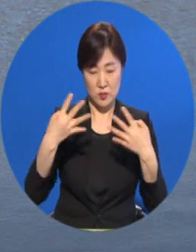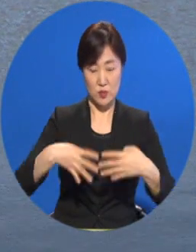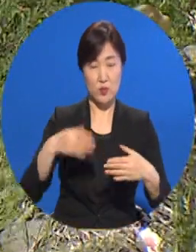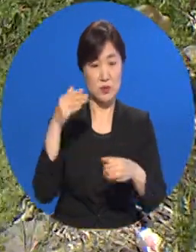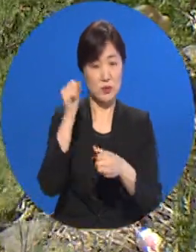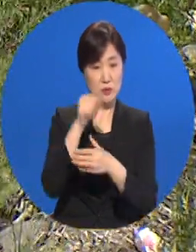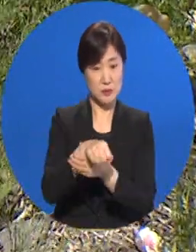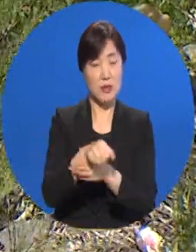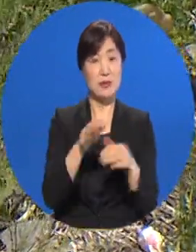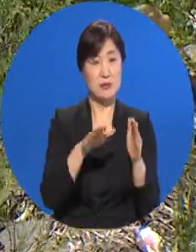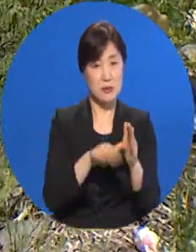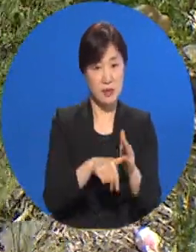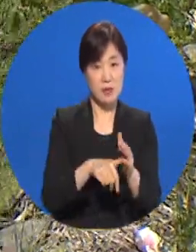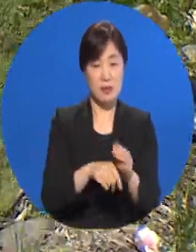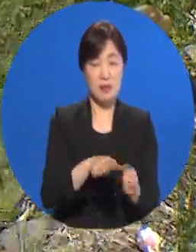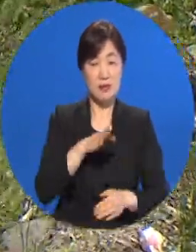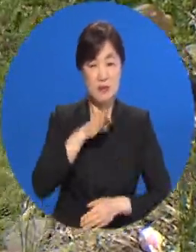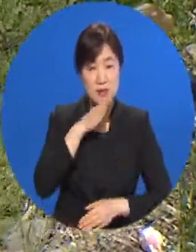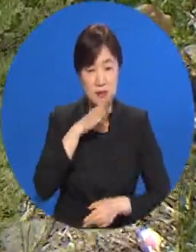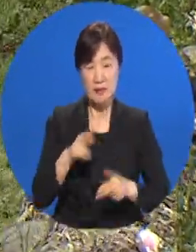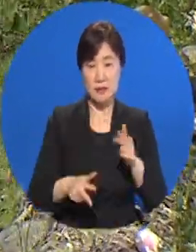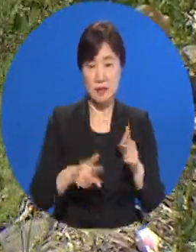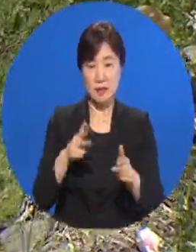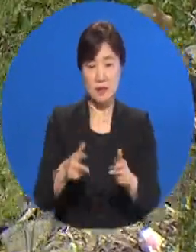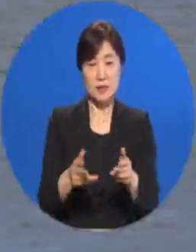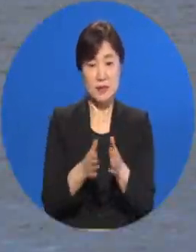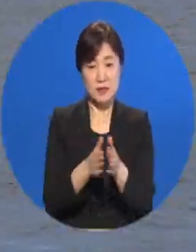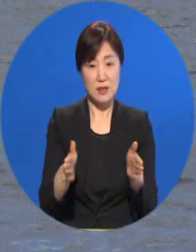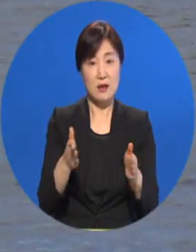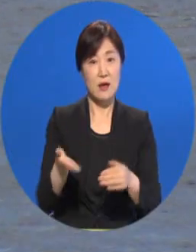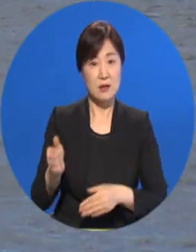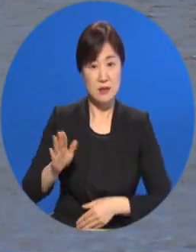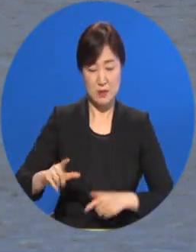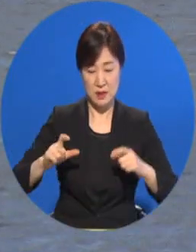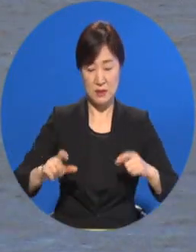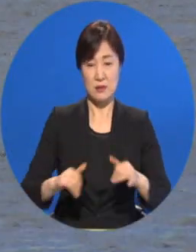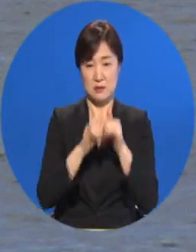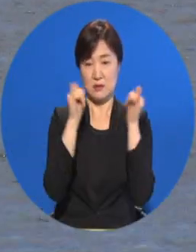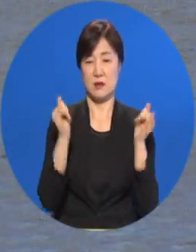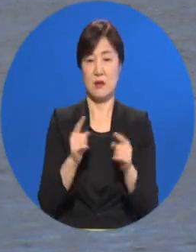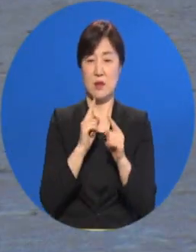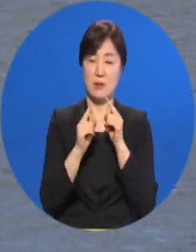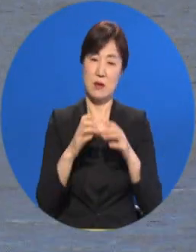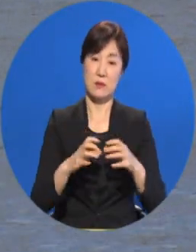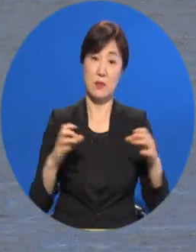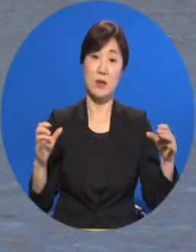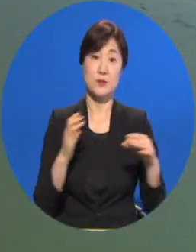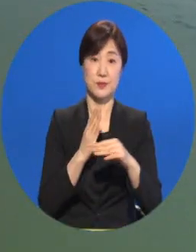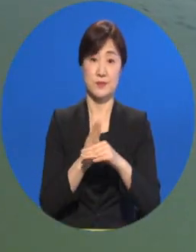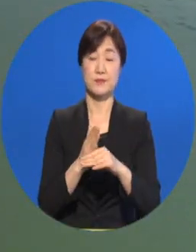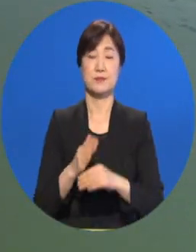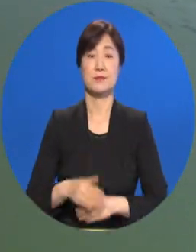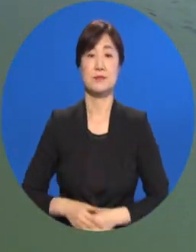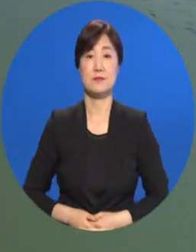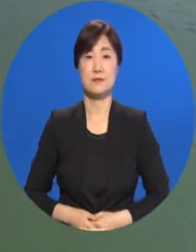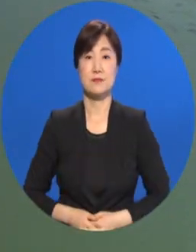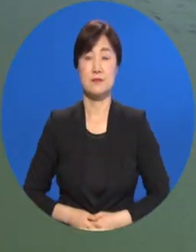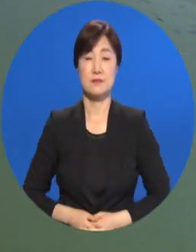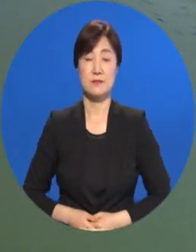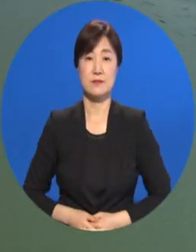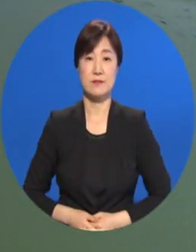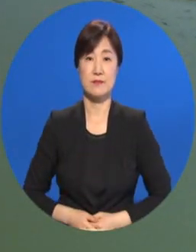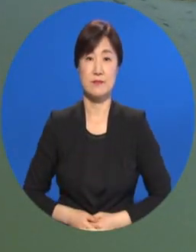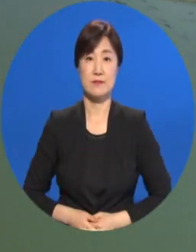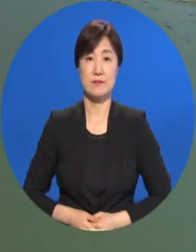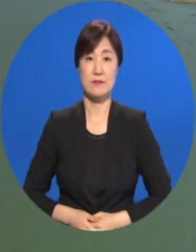하면서 실질적인 사업은 첫 발을 뛰게 됐지만 지역사회 내 논란은 계속 확산하고 있습니다. MBC